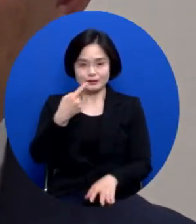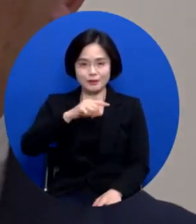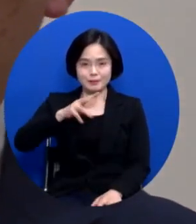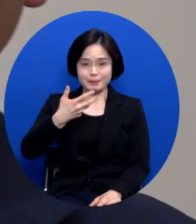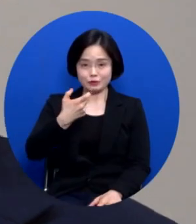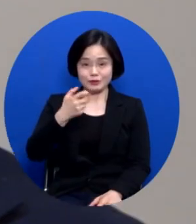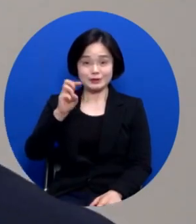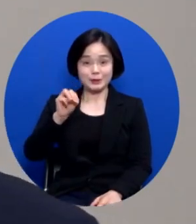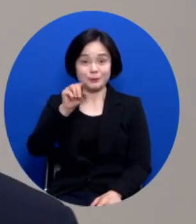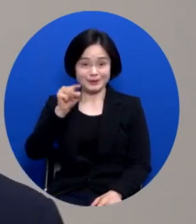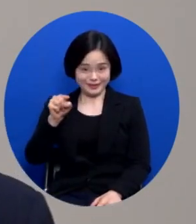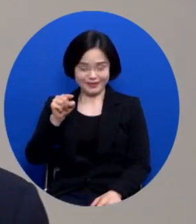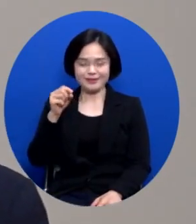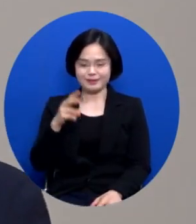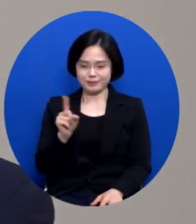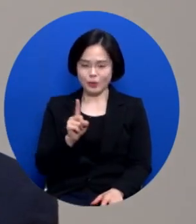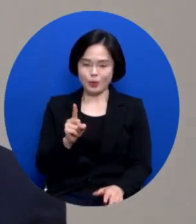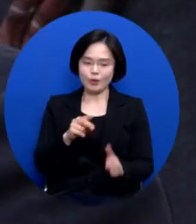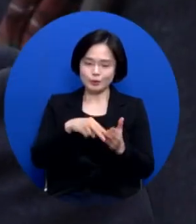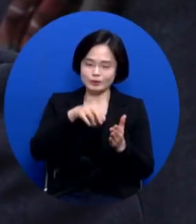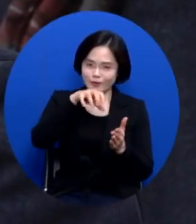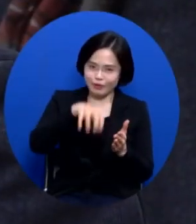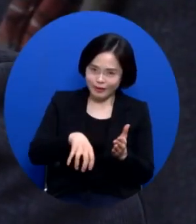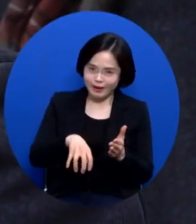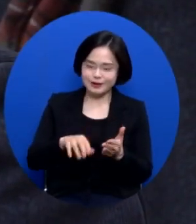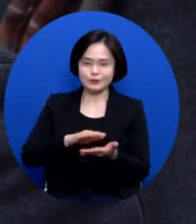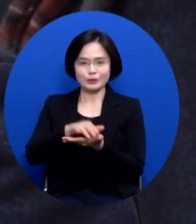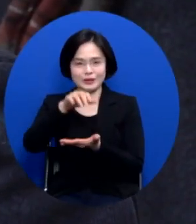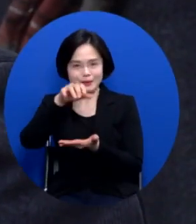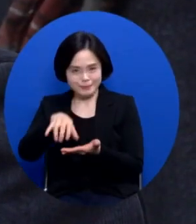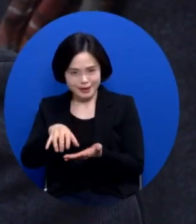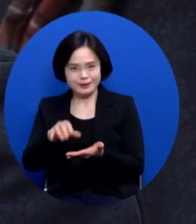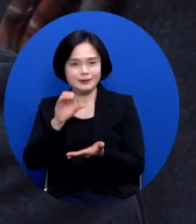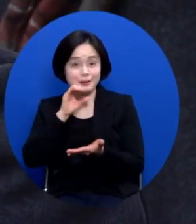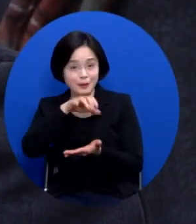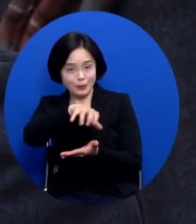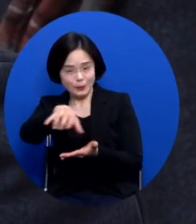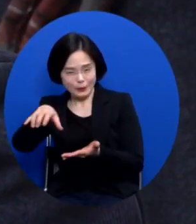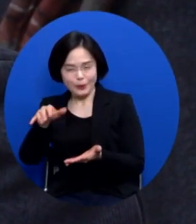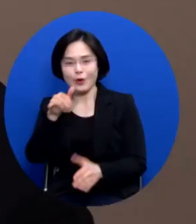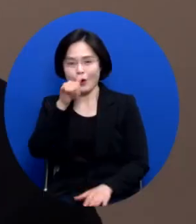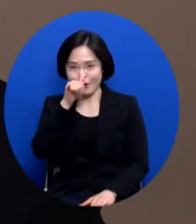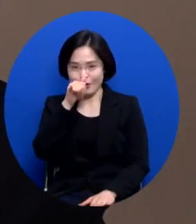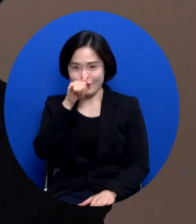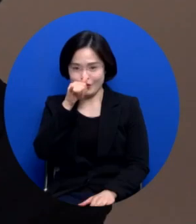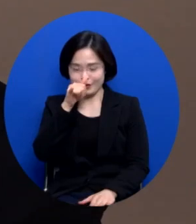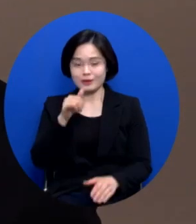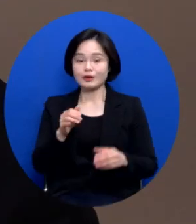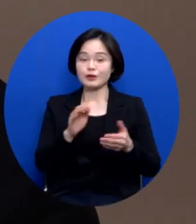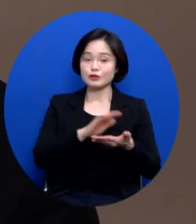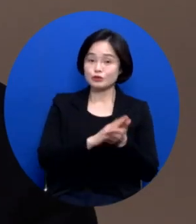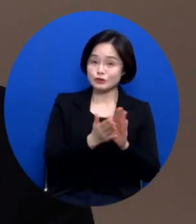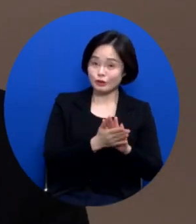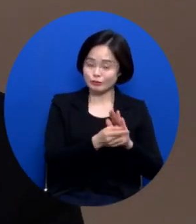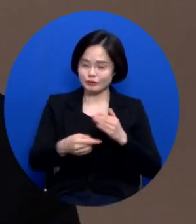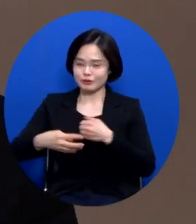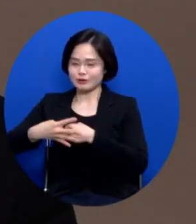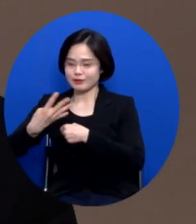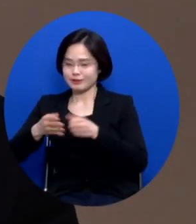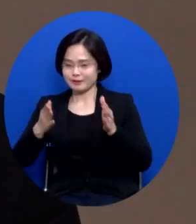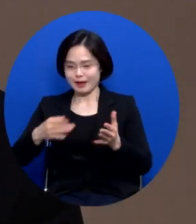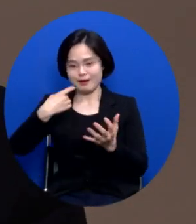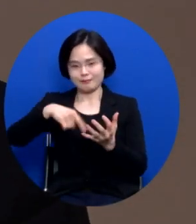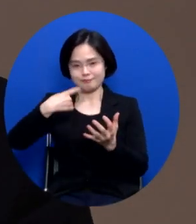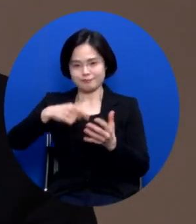실내 체육관과 카페테리아, 도서실, 놀이방 등의 부대 시설을 갖추고 유치원부터 4학년까지 초등학교 과정을